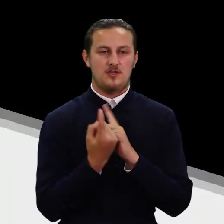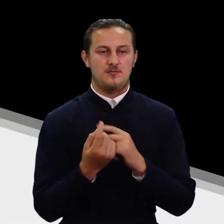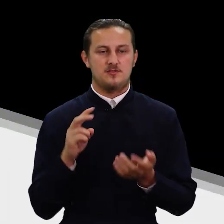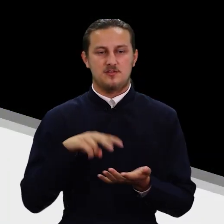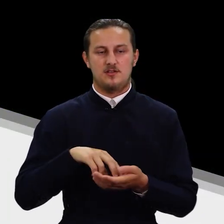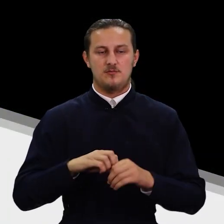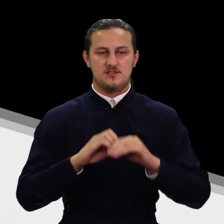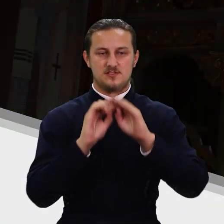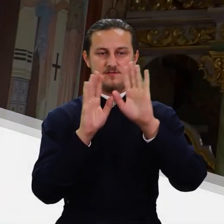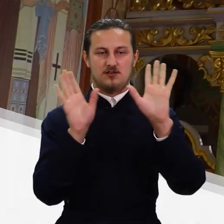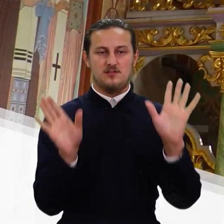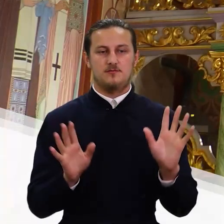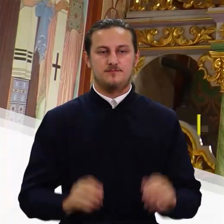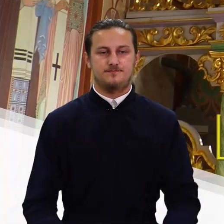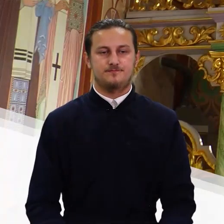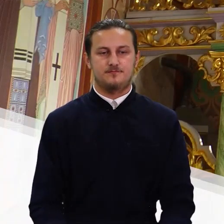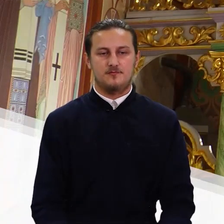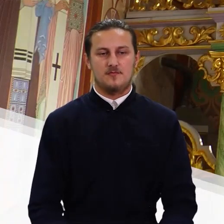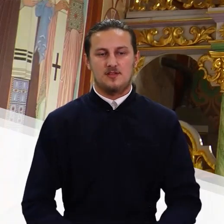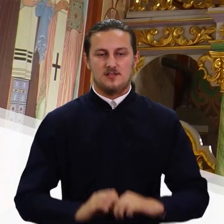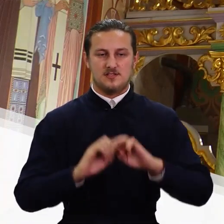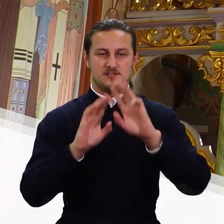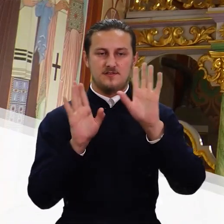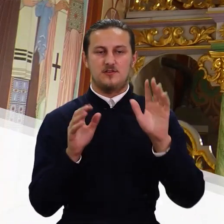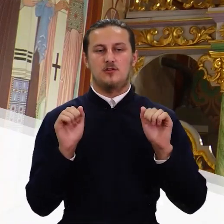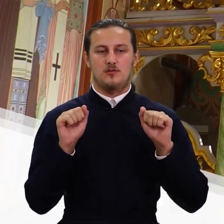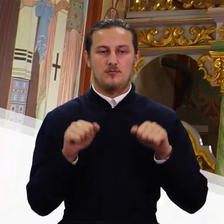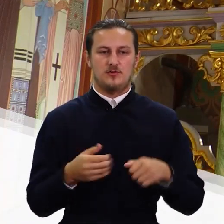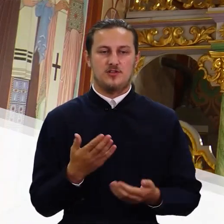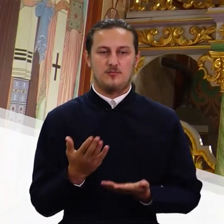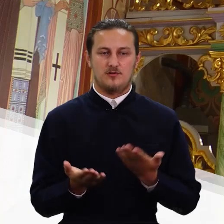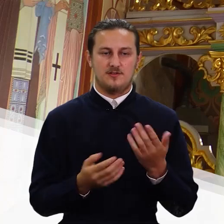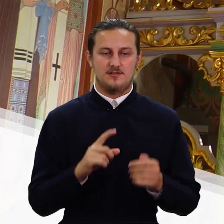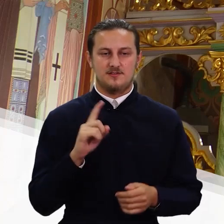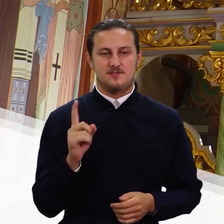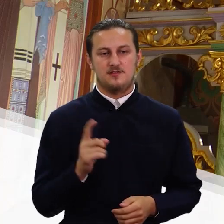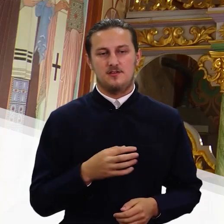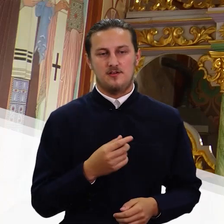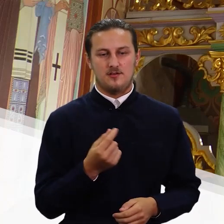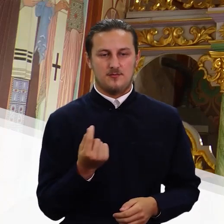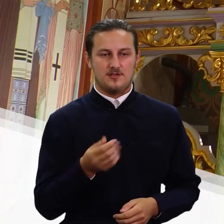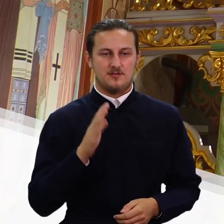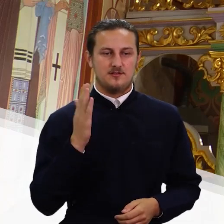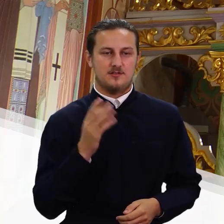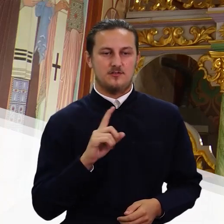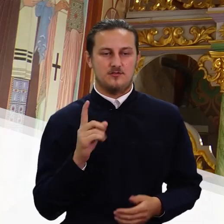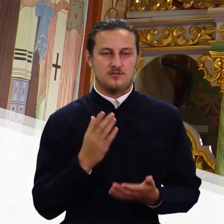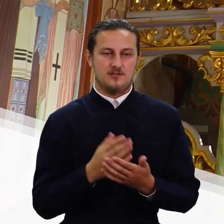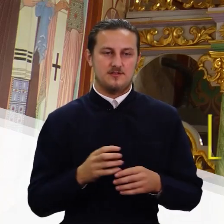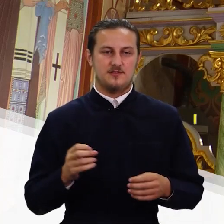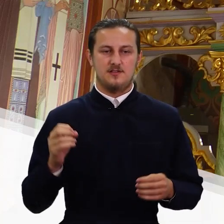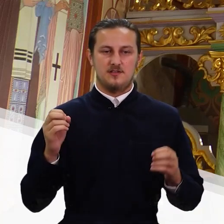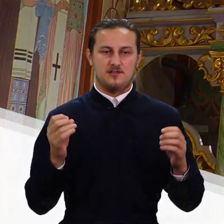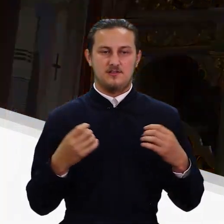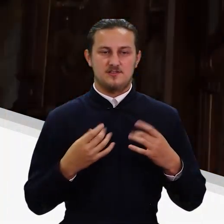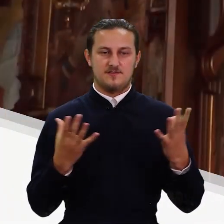святими. Святого або святу можна порівняти з маленьким дзеркалом, в якому відбивається світло сонця.